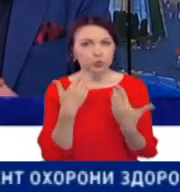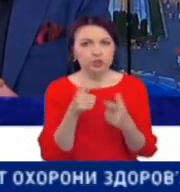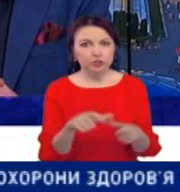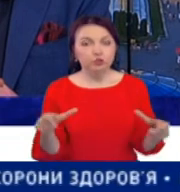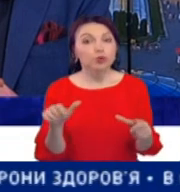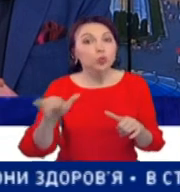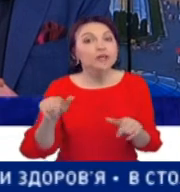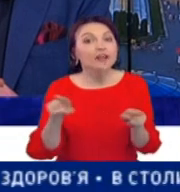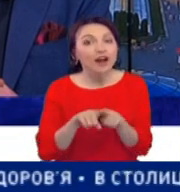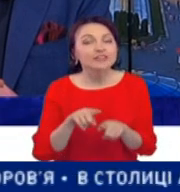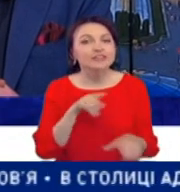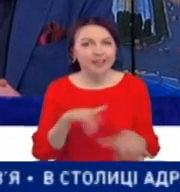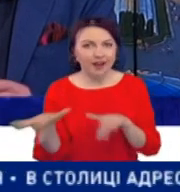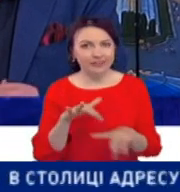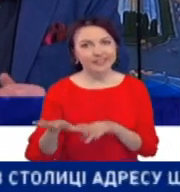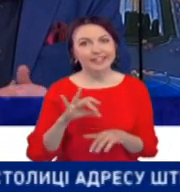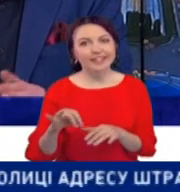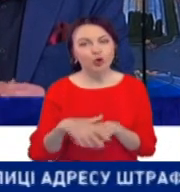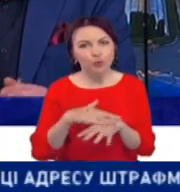така діяльність і громадська, і політична.